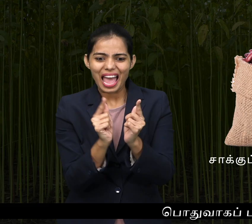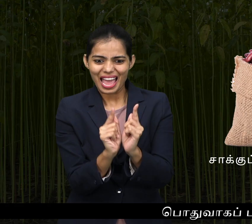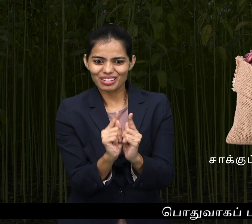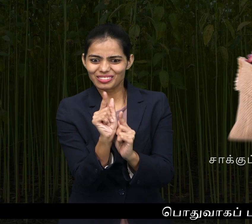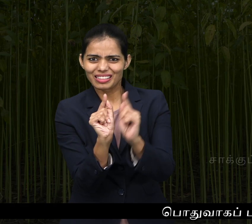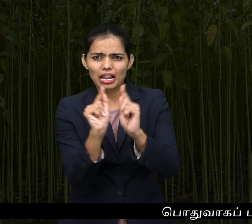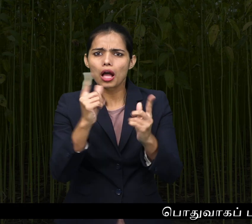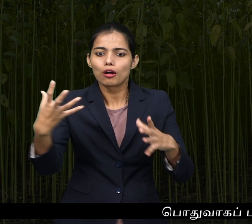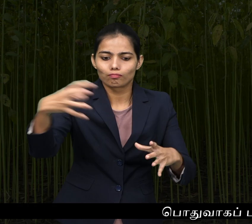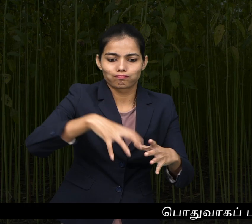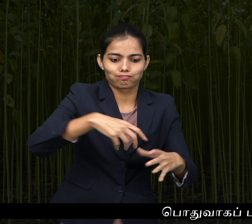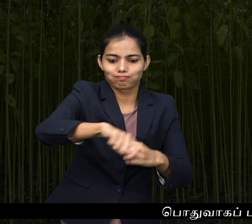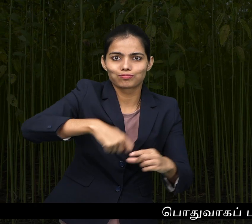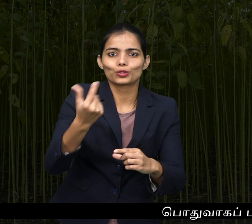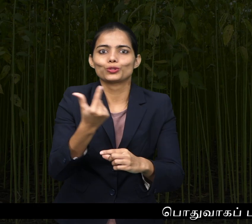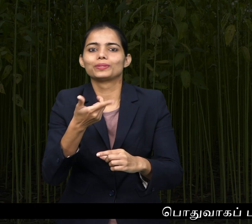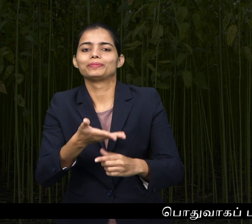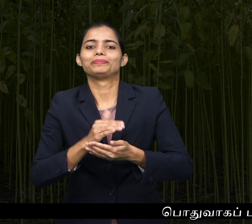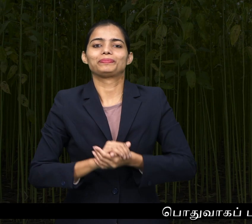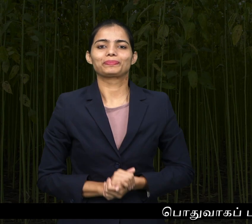பொதுவாக பயன்படுத்தப்படுகின்றன.